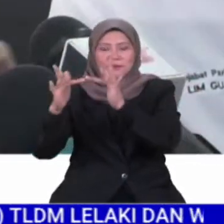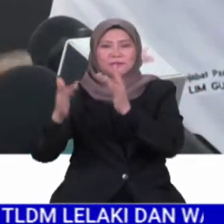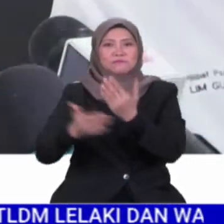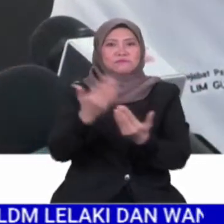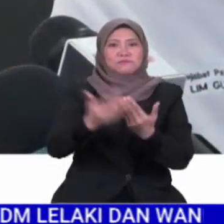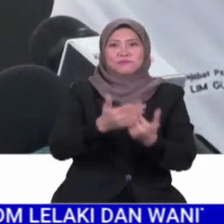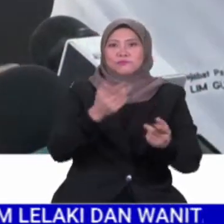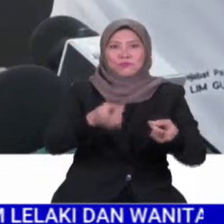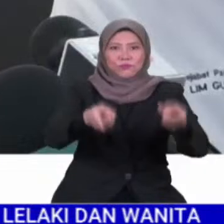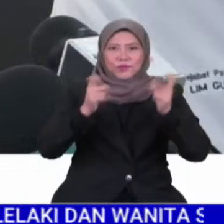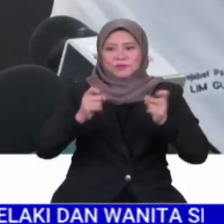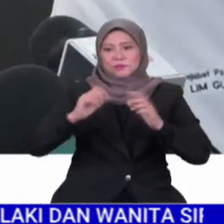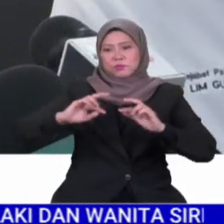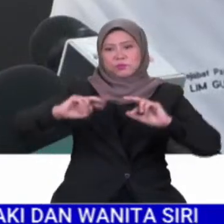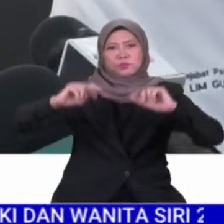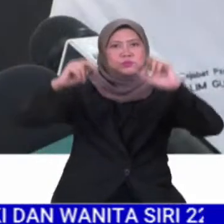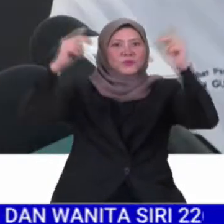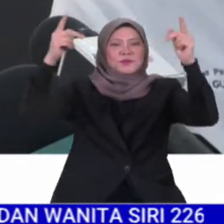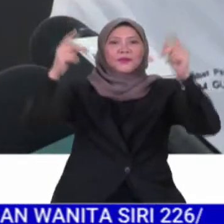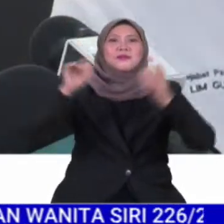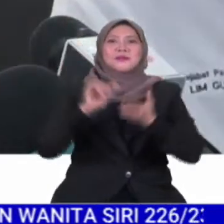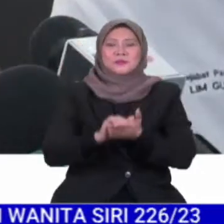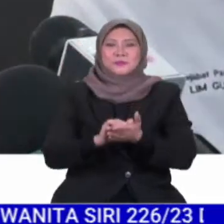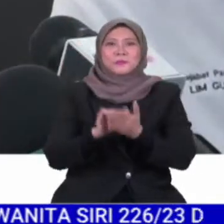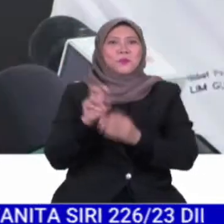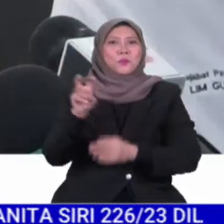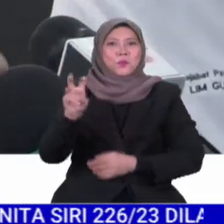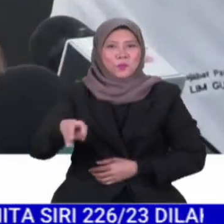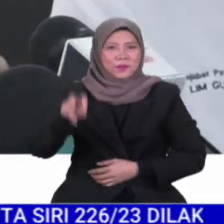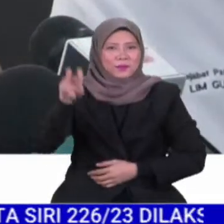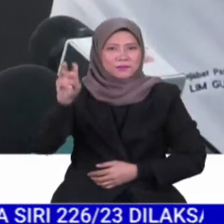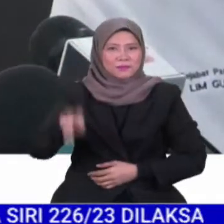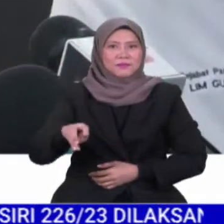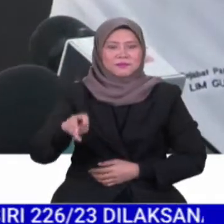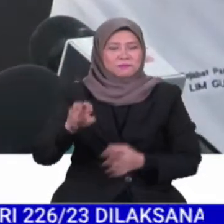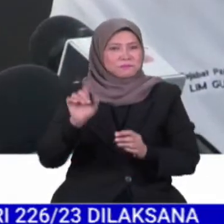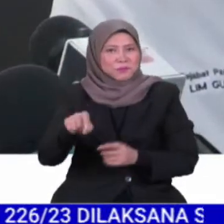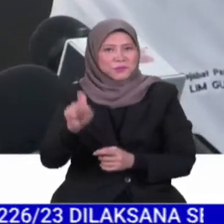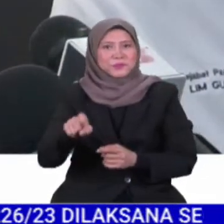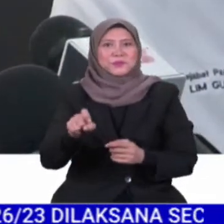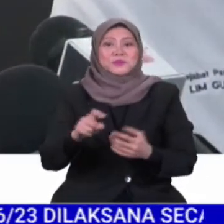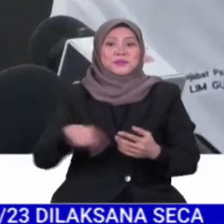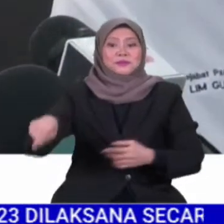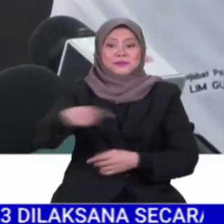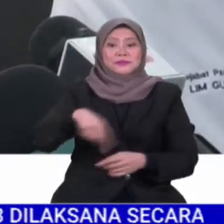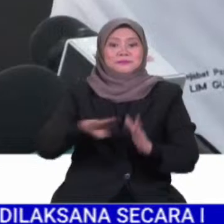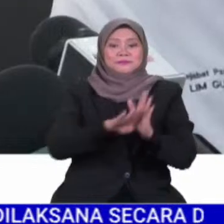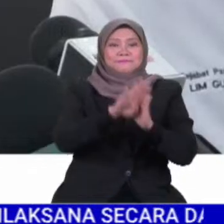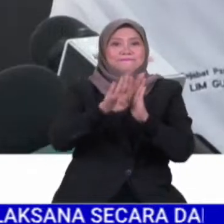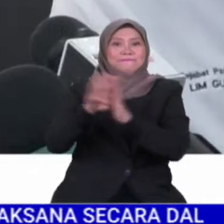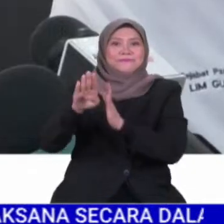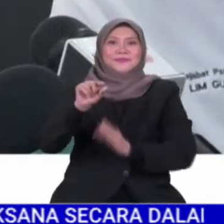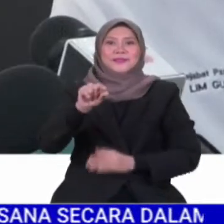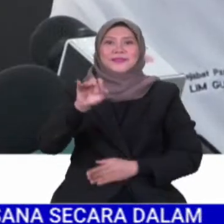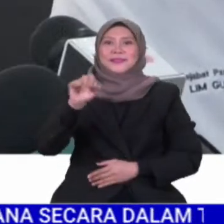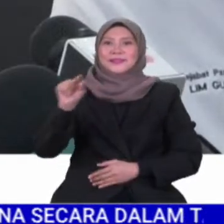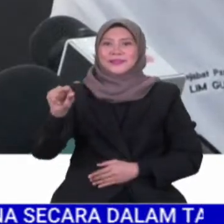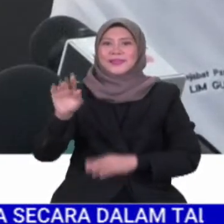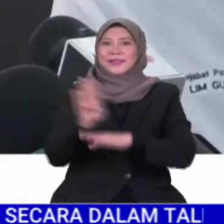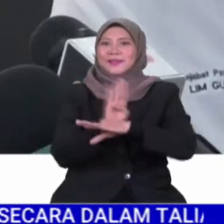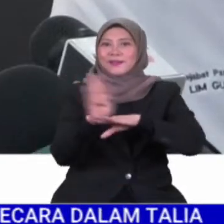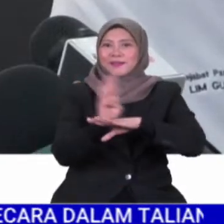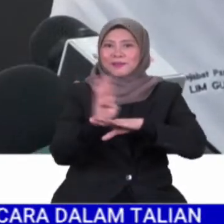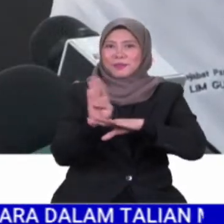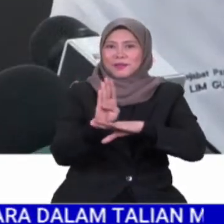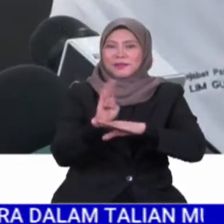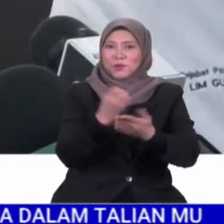internet memang adalah satu komponen yang wajib, khususnya apabila kita membangunkan gigs economy,